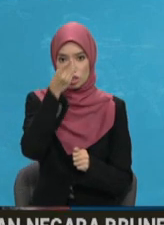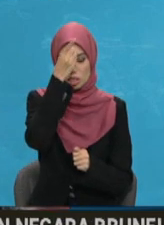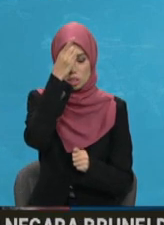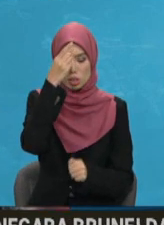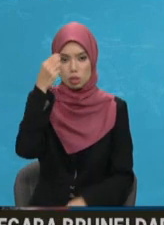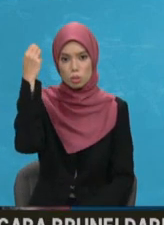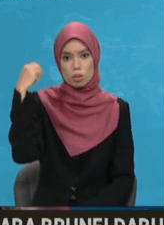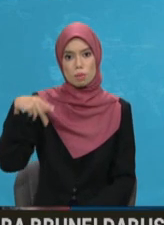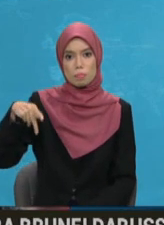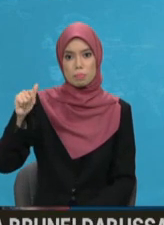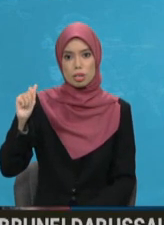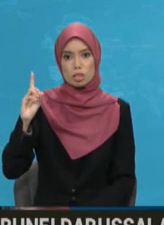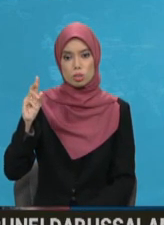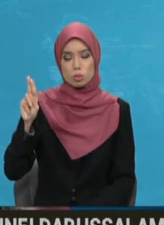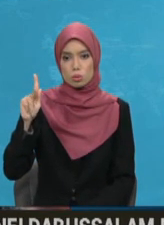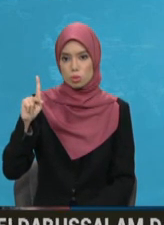haji